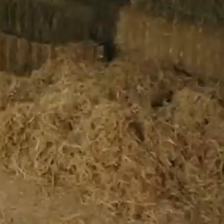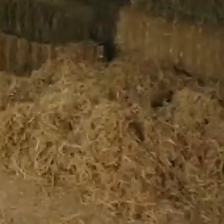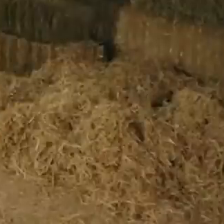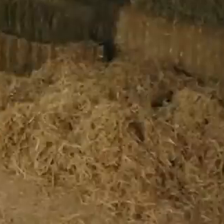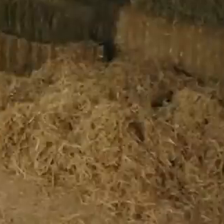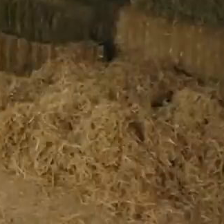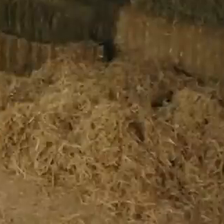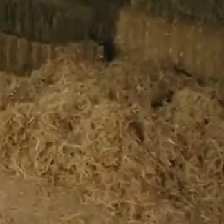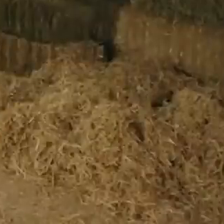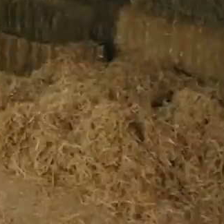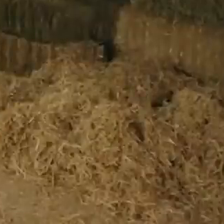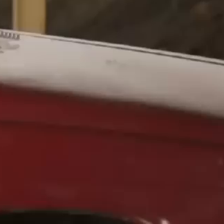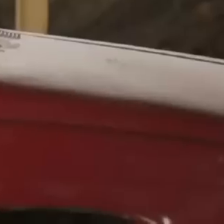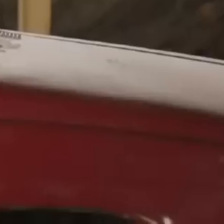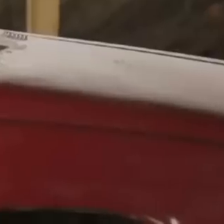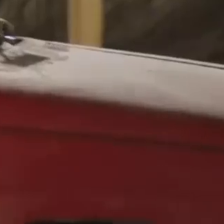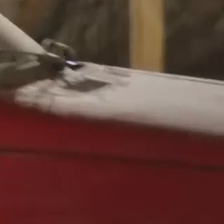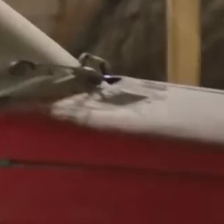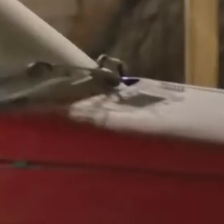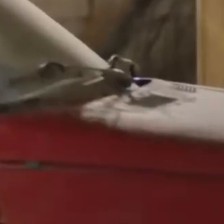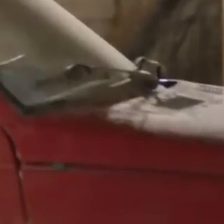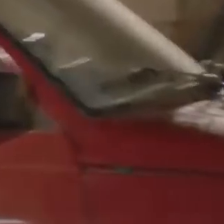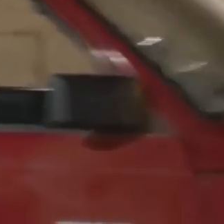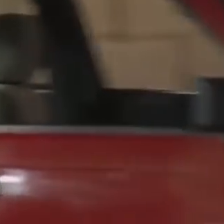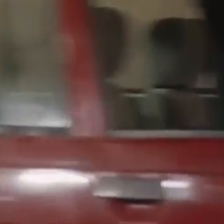Bahri arabayı iterek ilk sakladıkları depoya getirdi.